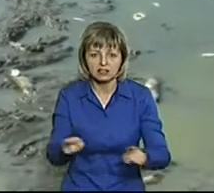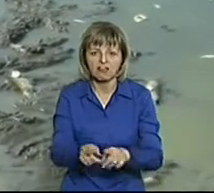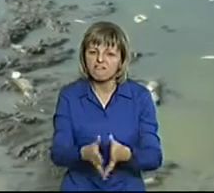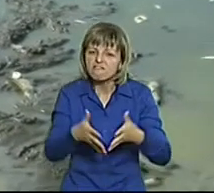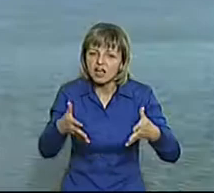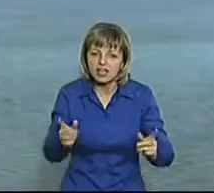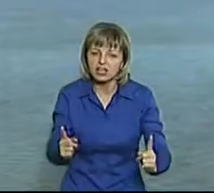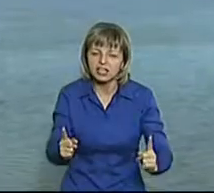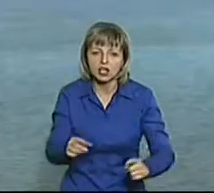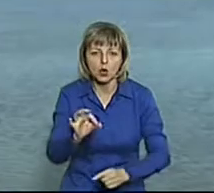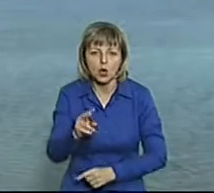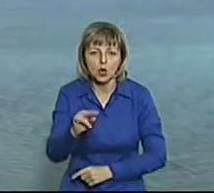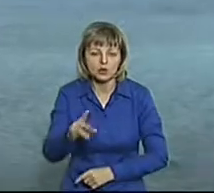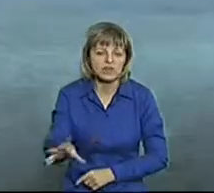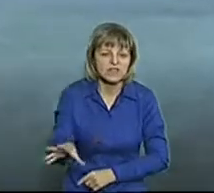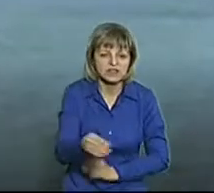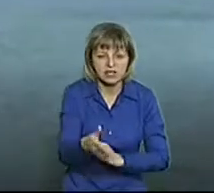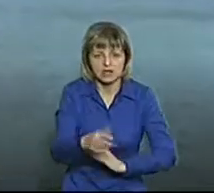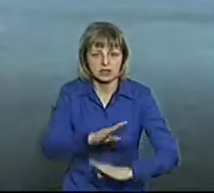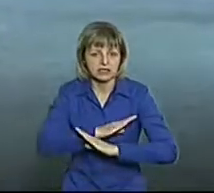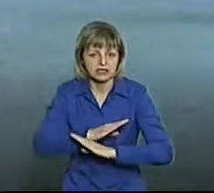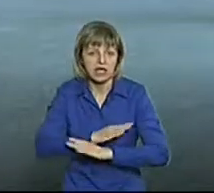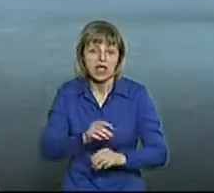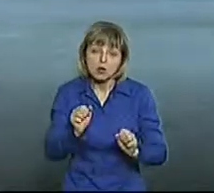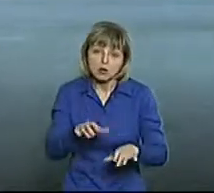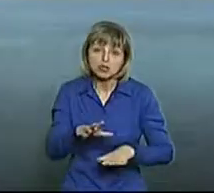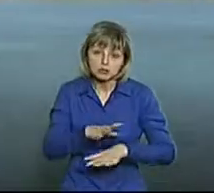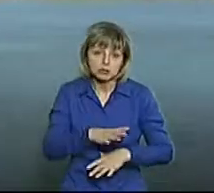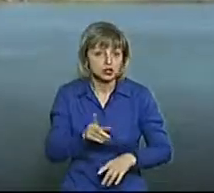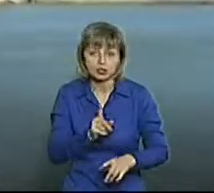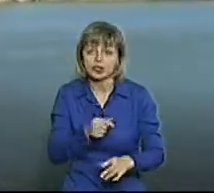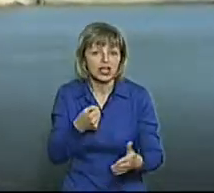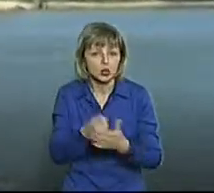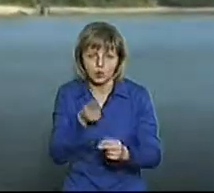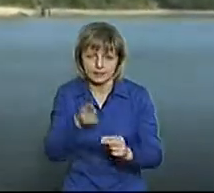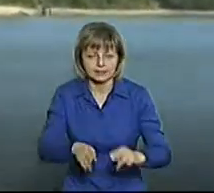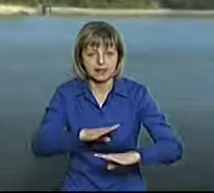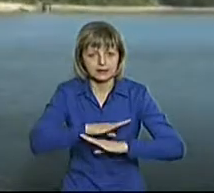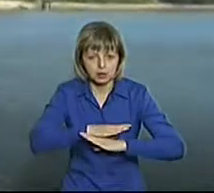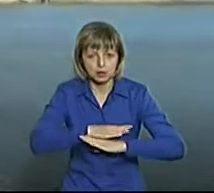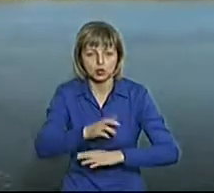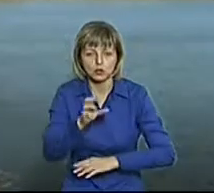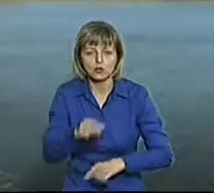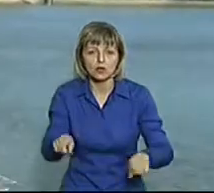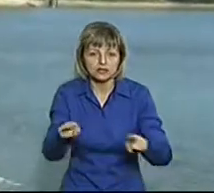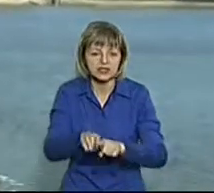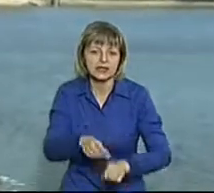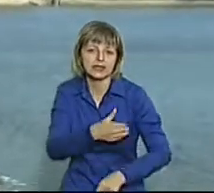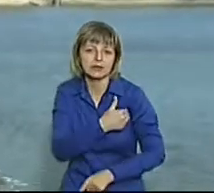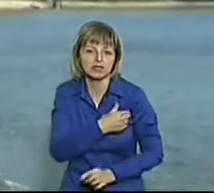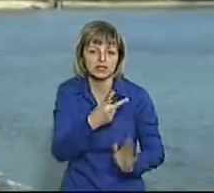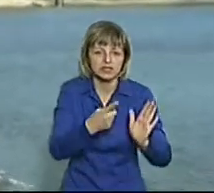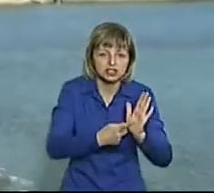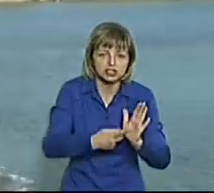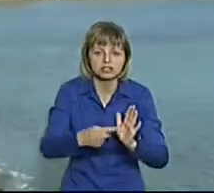окуні, а це зараз вони всі загинули. Ну ще не виключено, що вони до кінця загинуть, тому що при